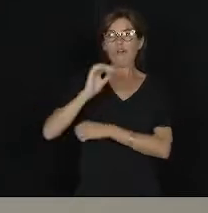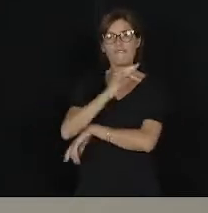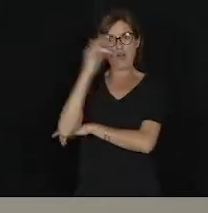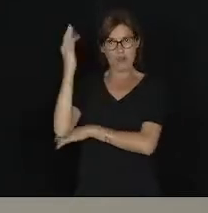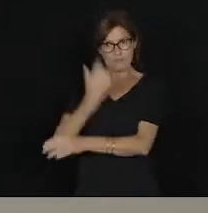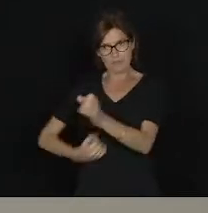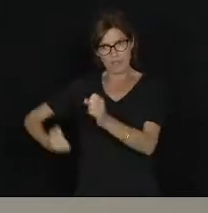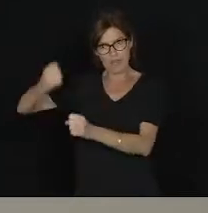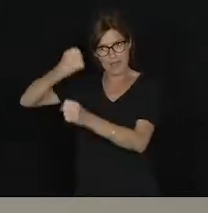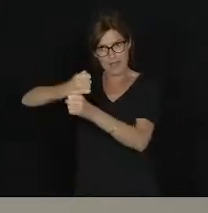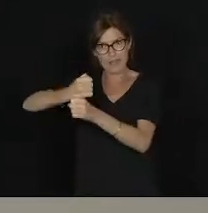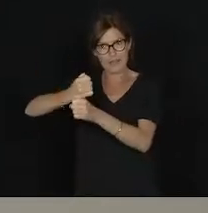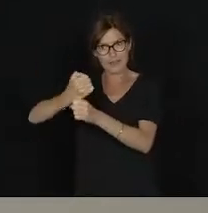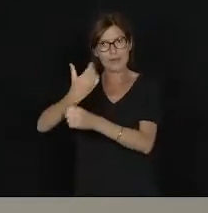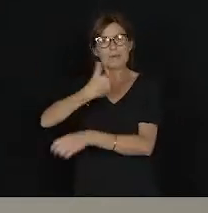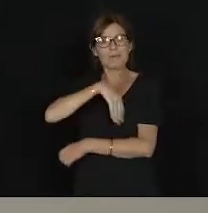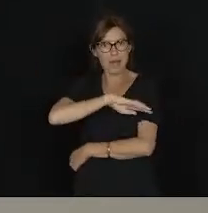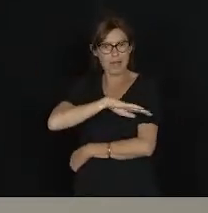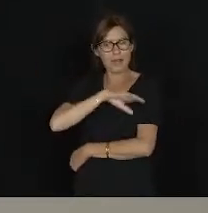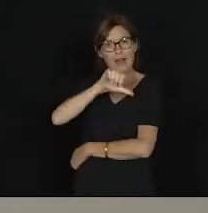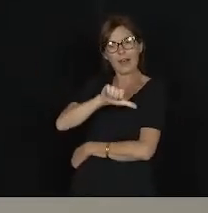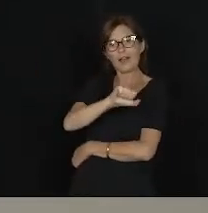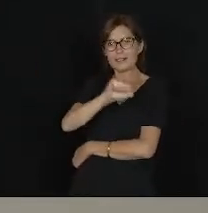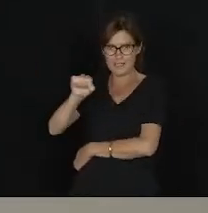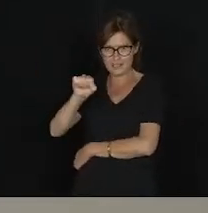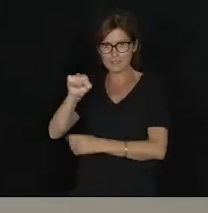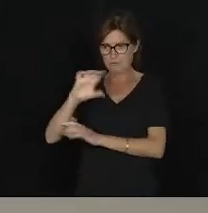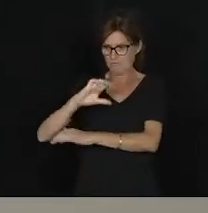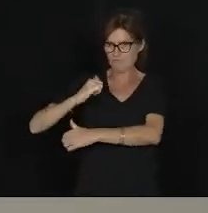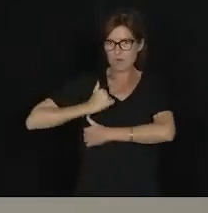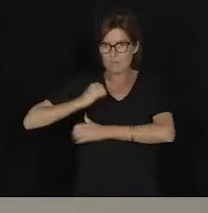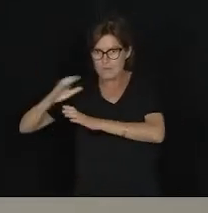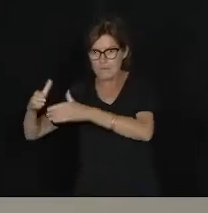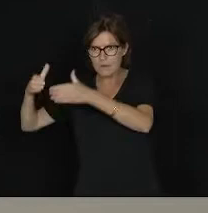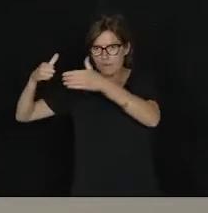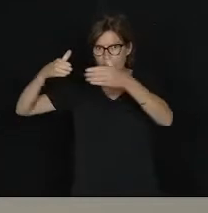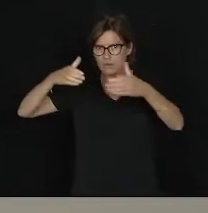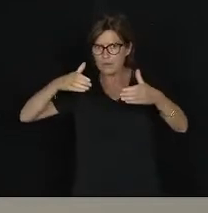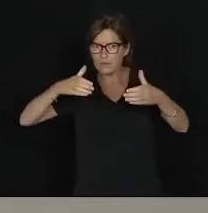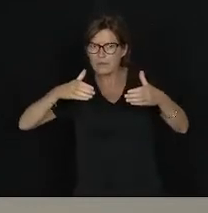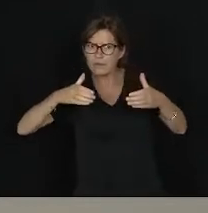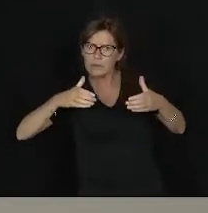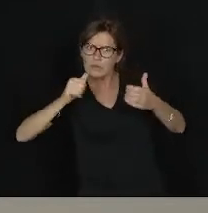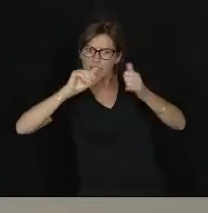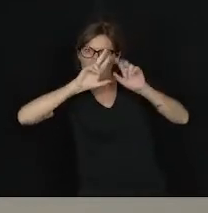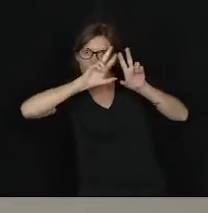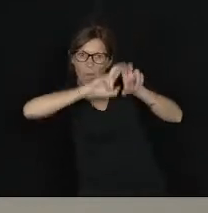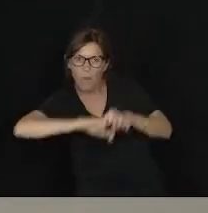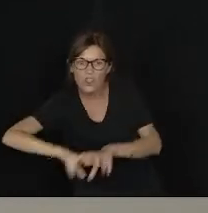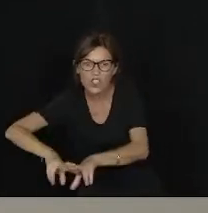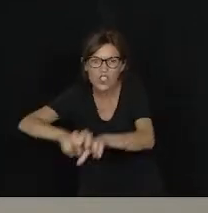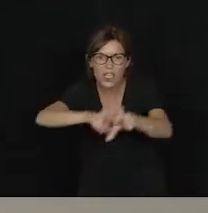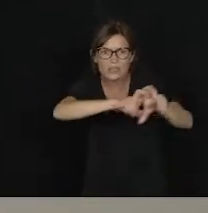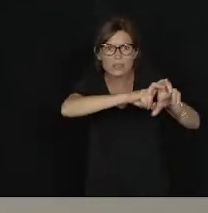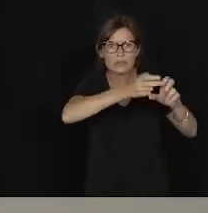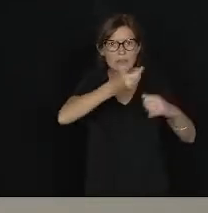France de la part de la SS est un commando qui fait des recherches archivistiques, et le seul document que